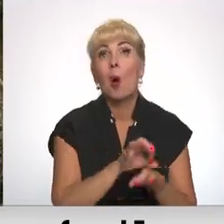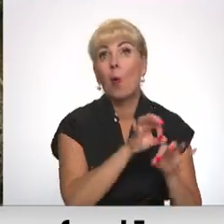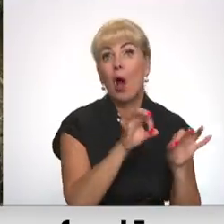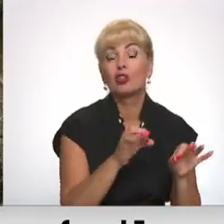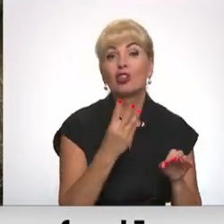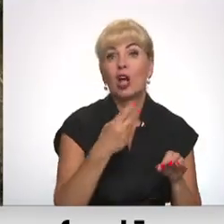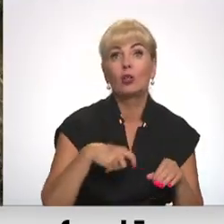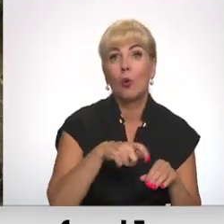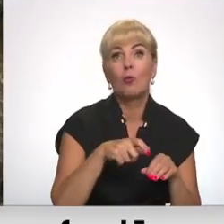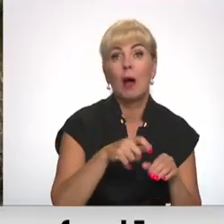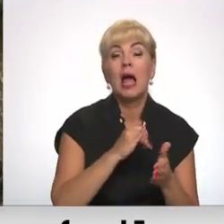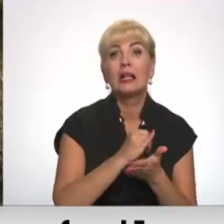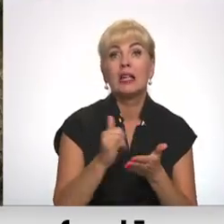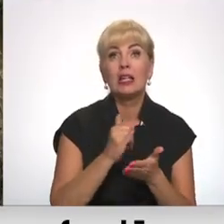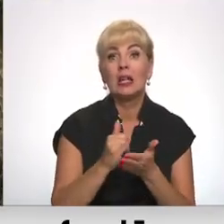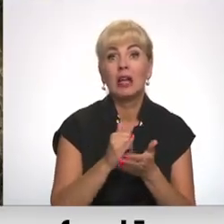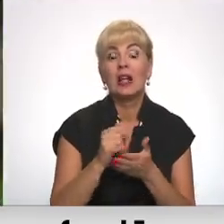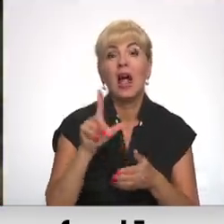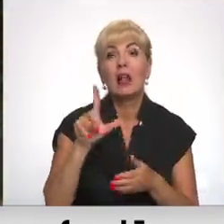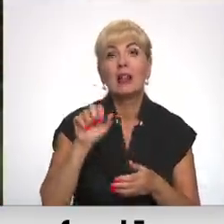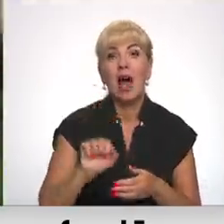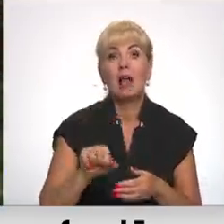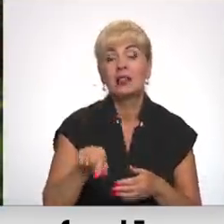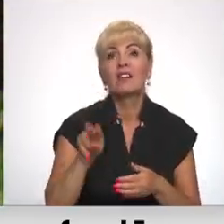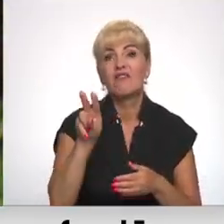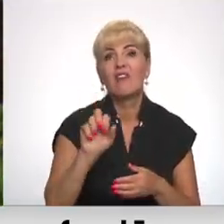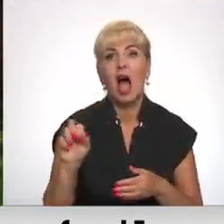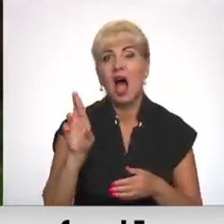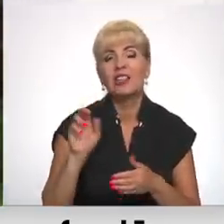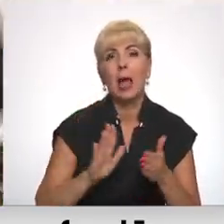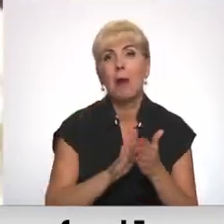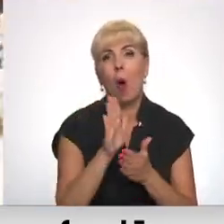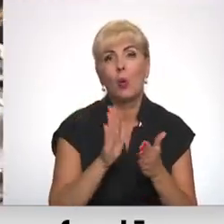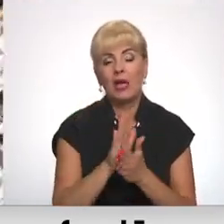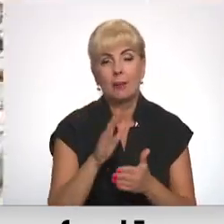4 upju atbrīvošana no latvāņiem. Santa Adamsone, Mats Maskovskis, Vidzemes televīzija.